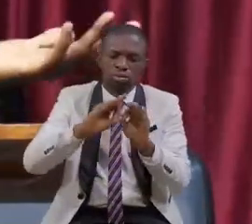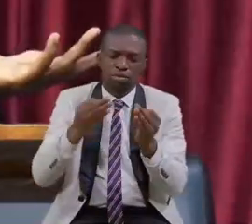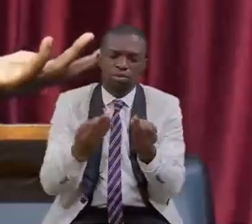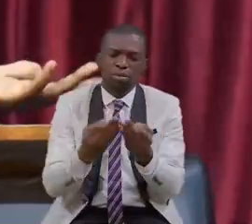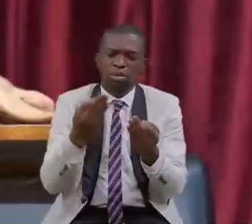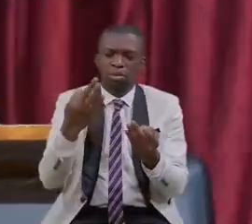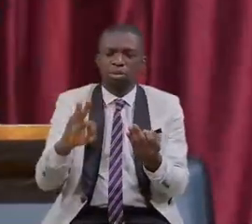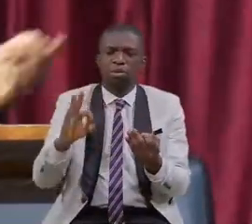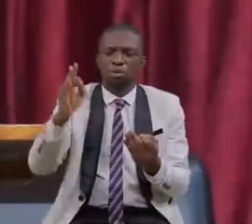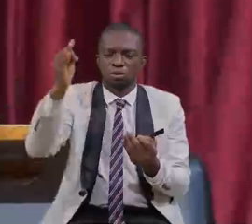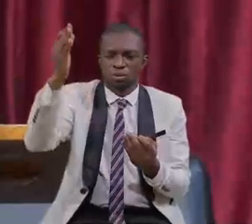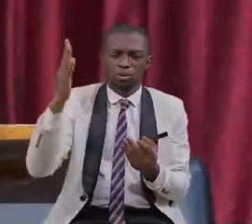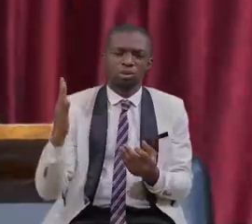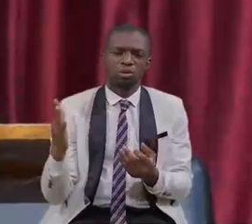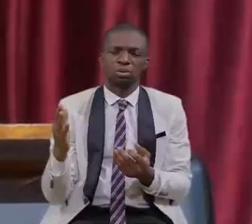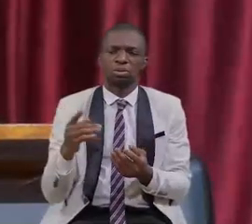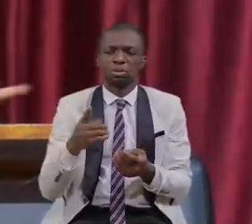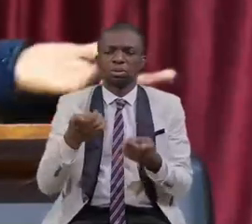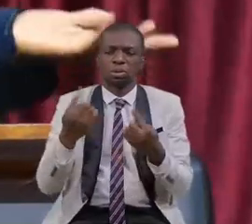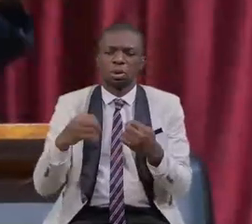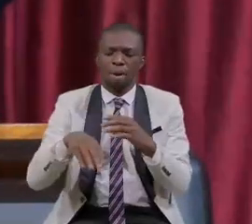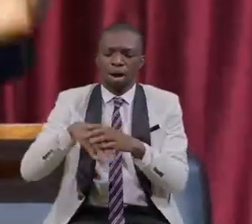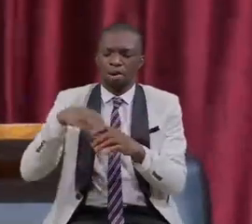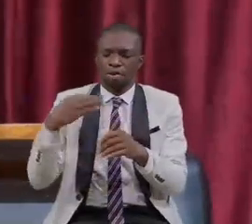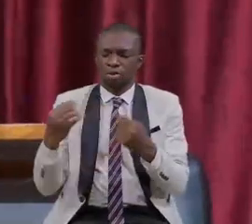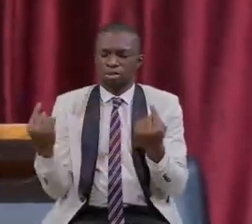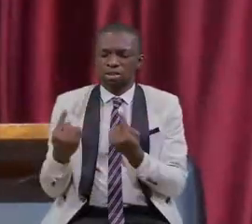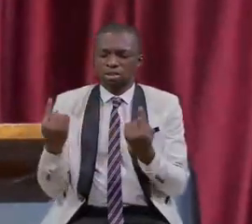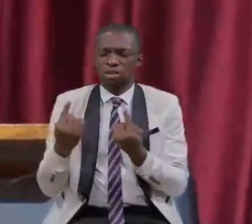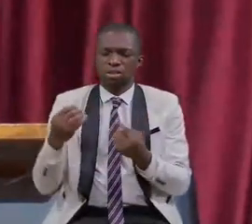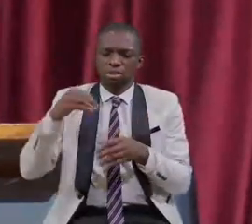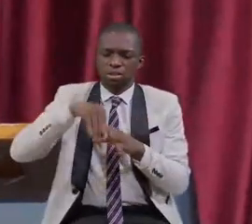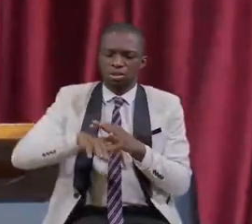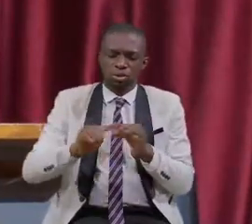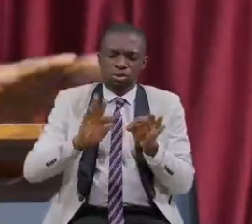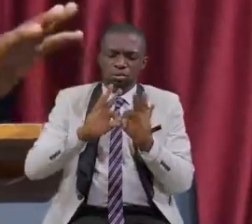Dieu, nous sommes sortis du péché. Nous sommes sortis du mal.